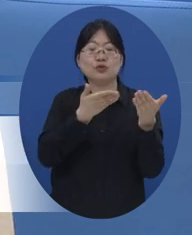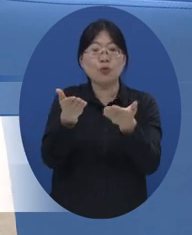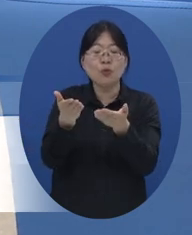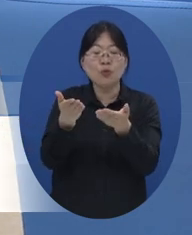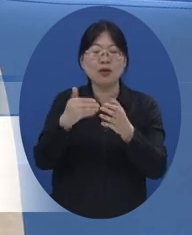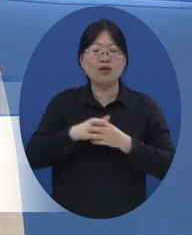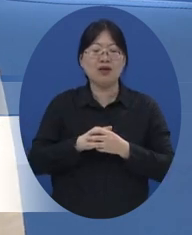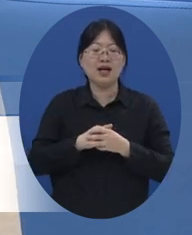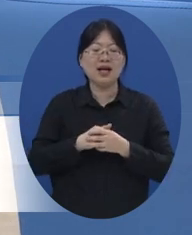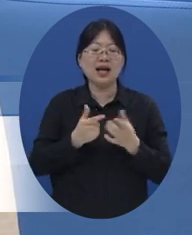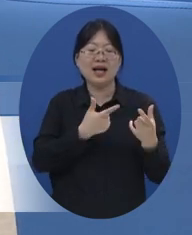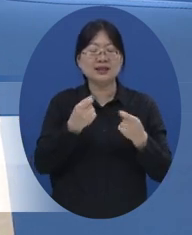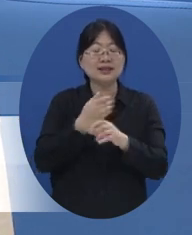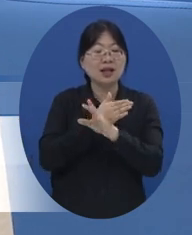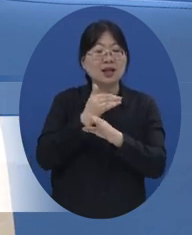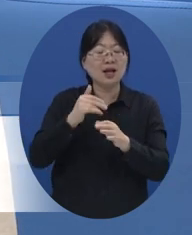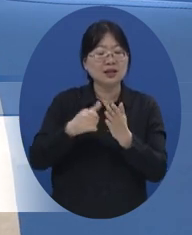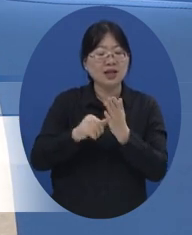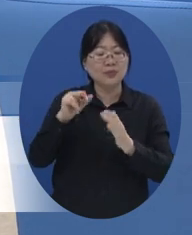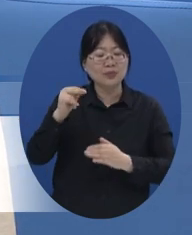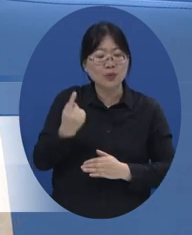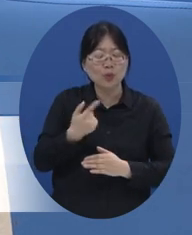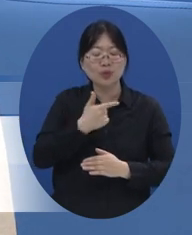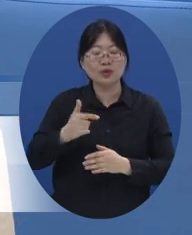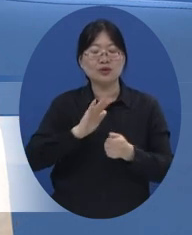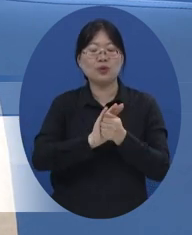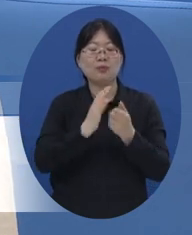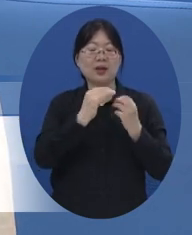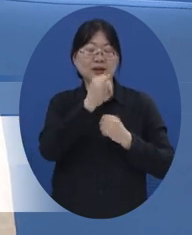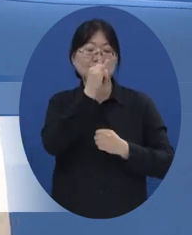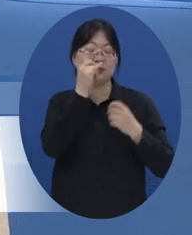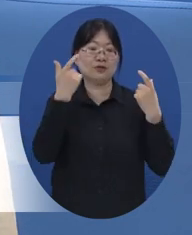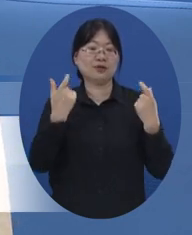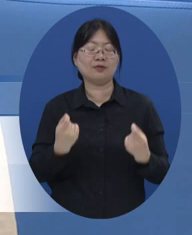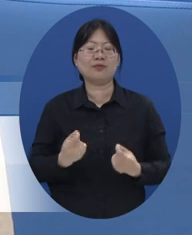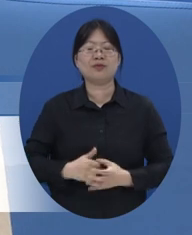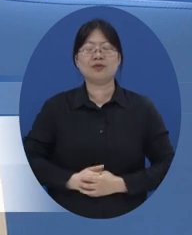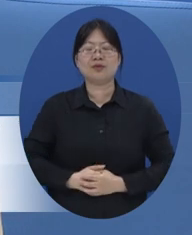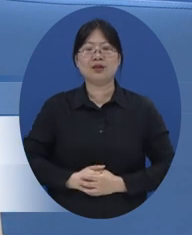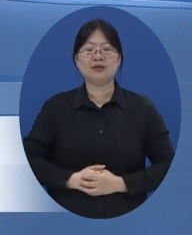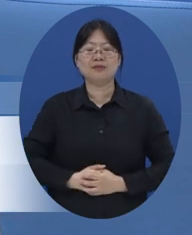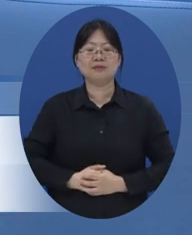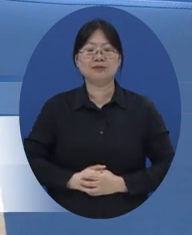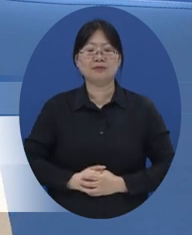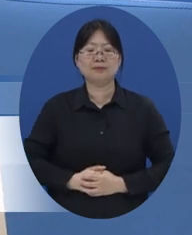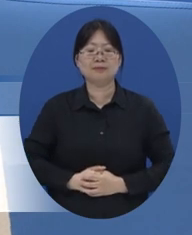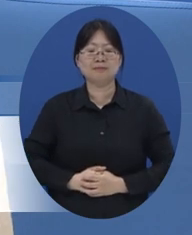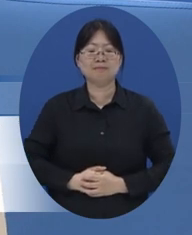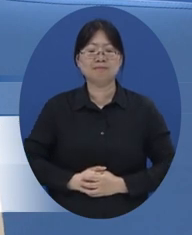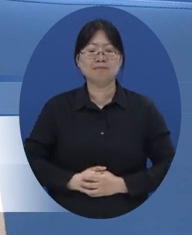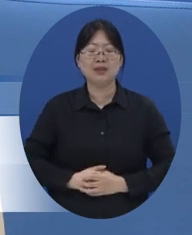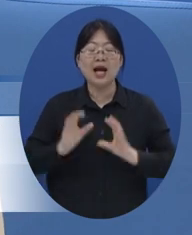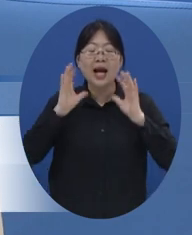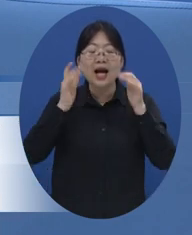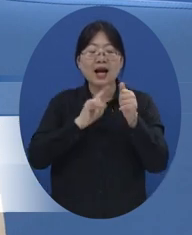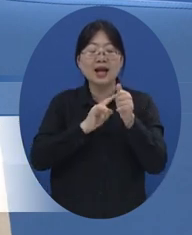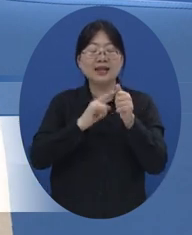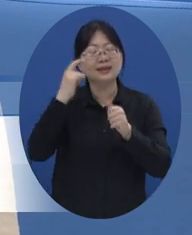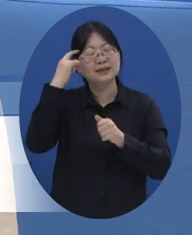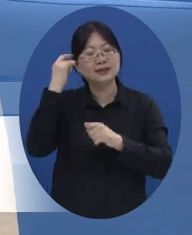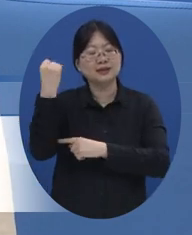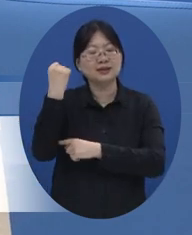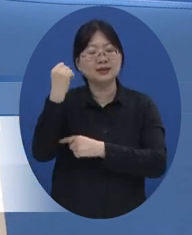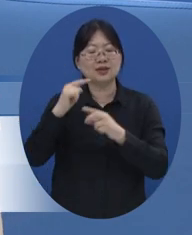주시면은 그걸 같은 장난감이라도 굉장히 도움을 많이 줄 수가 있는 것 같아요. 그래서 아이들의 뭐